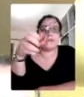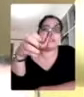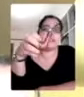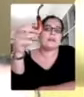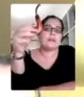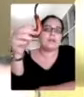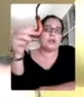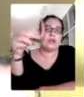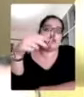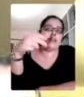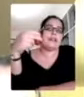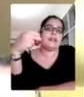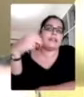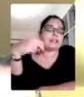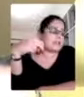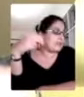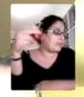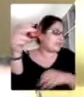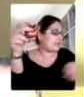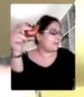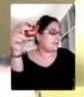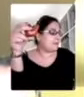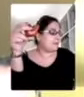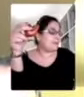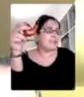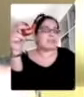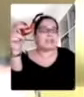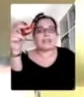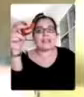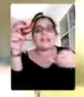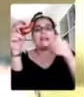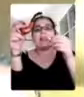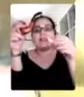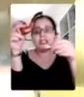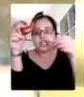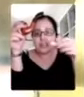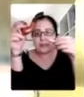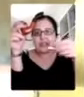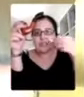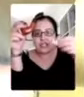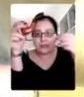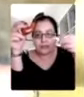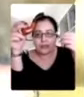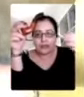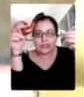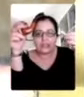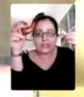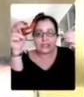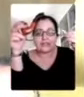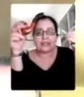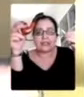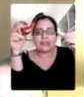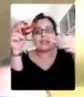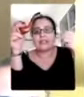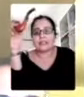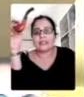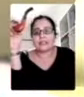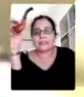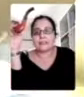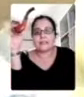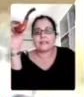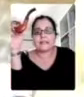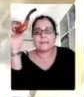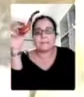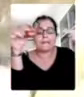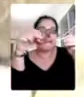puro, pipo içe çekilmez. Sigarayı da içe çekmeden içen bir dolu insan var. Annem